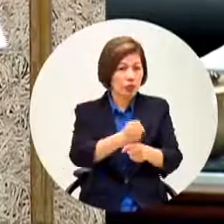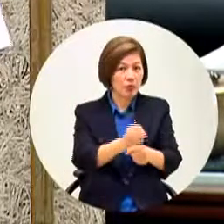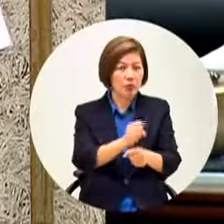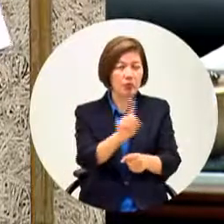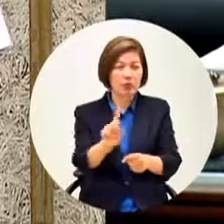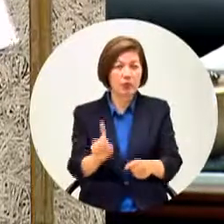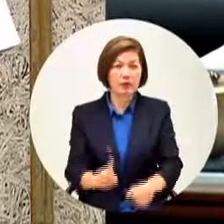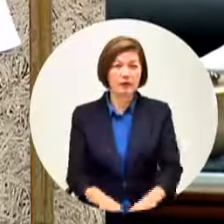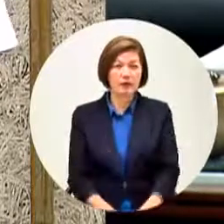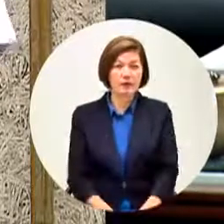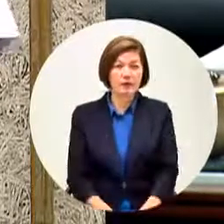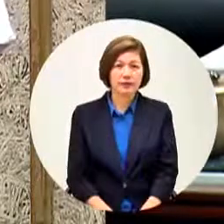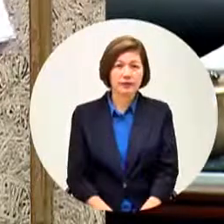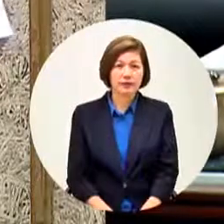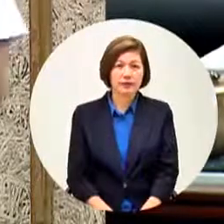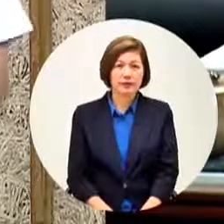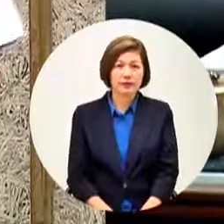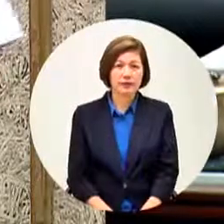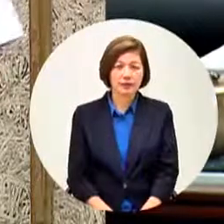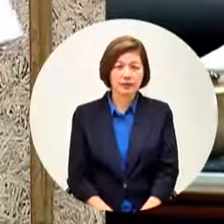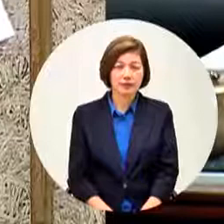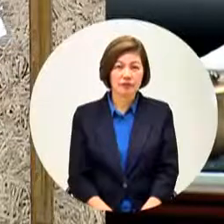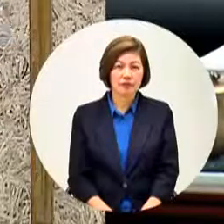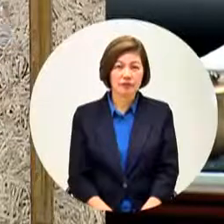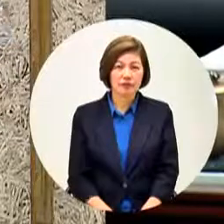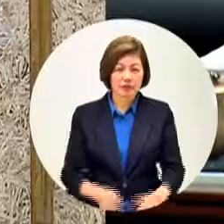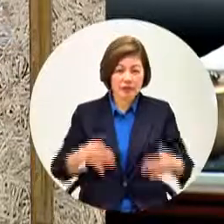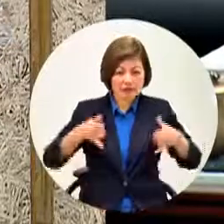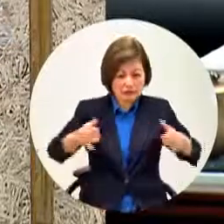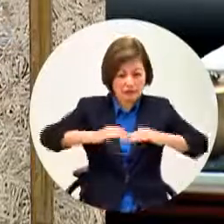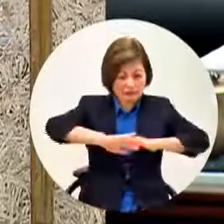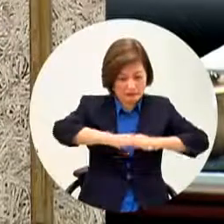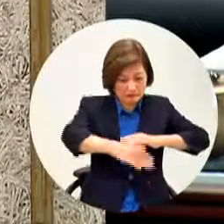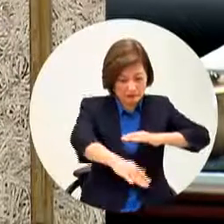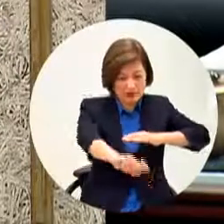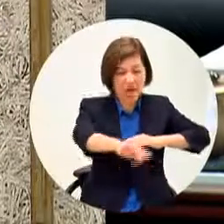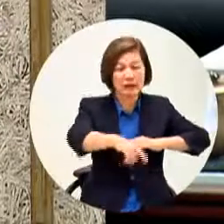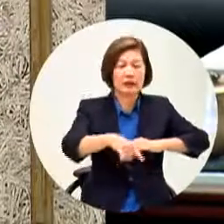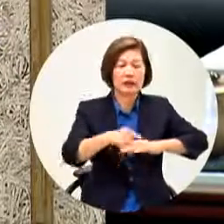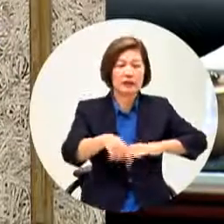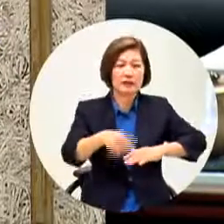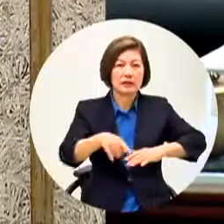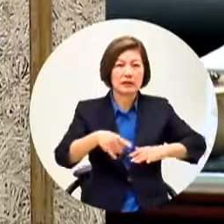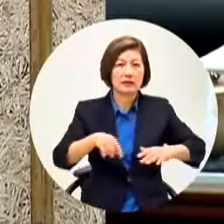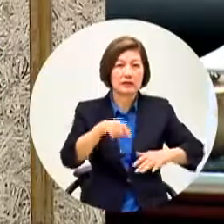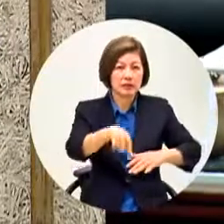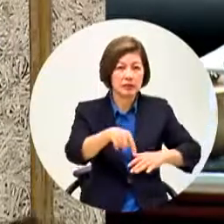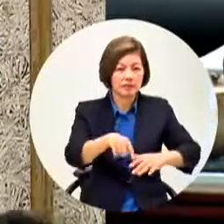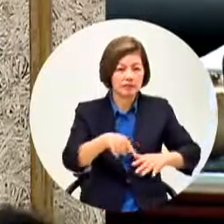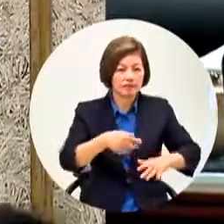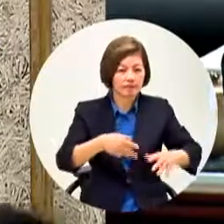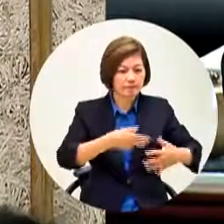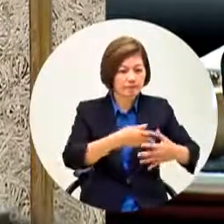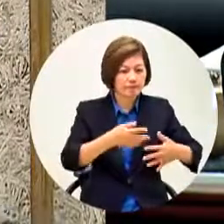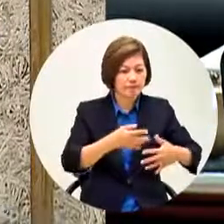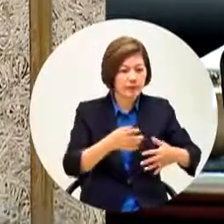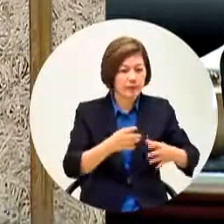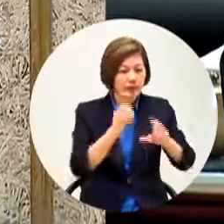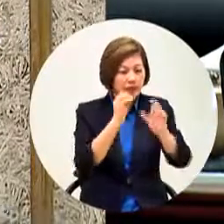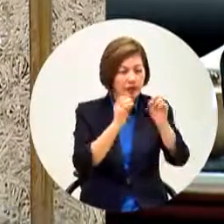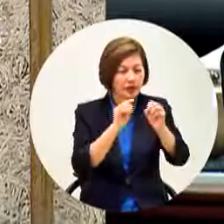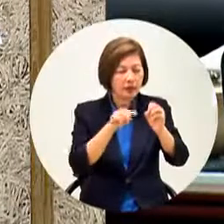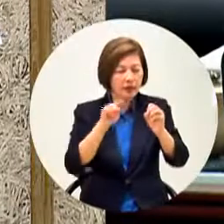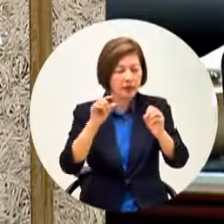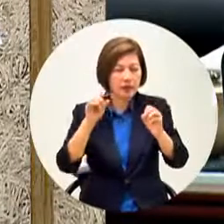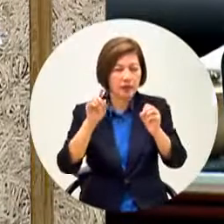个比较低洼的这个区域，就是会做一个比较浅池，然后做了两台 0.15 cms 的抽